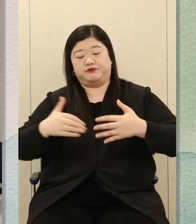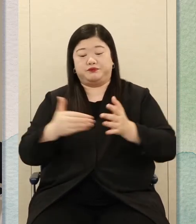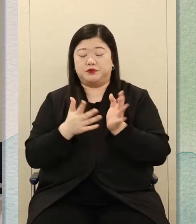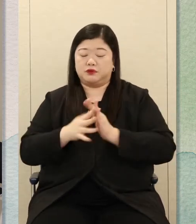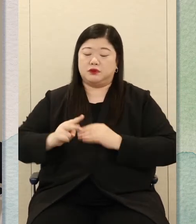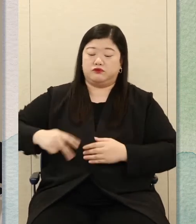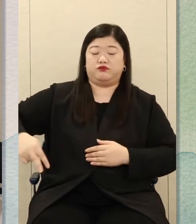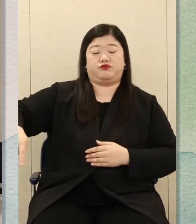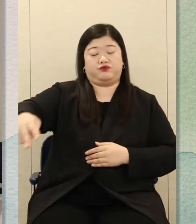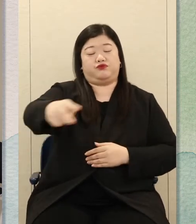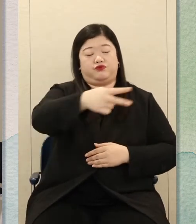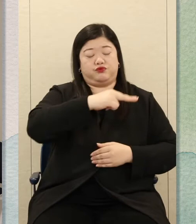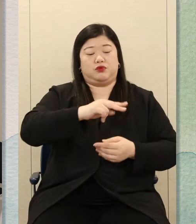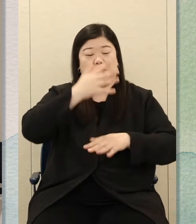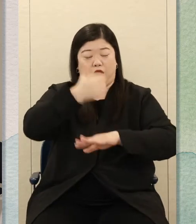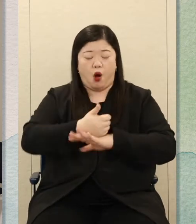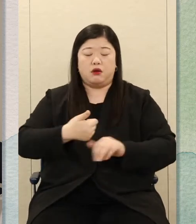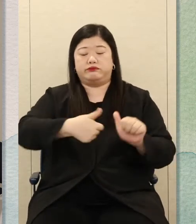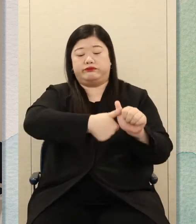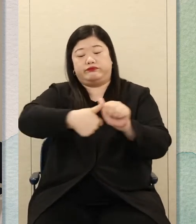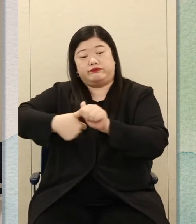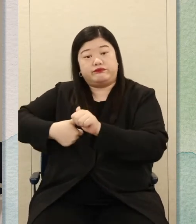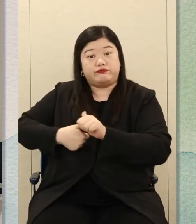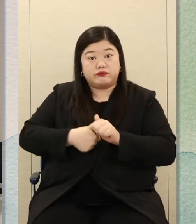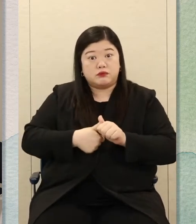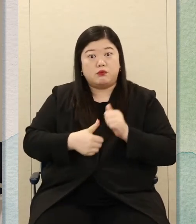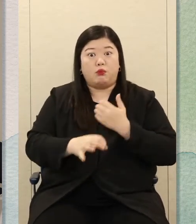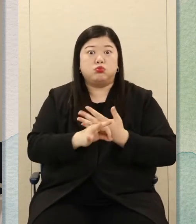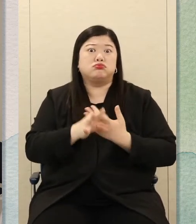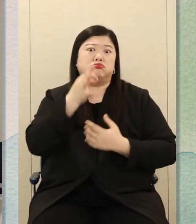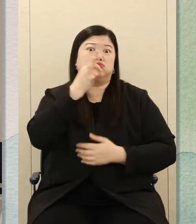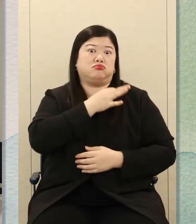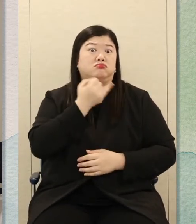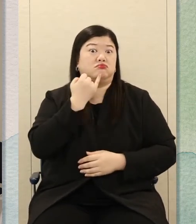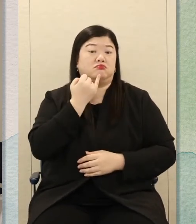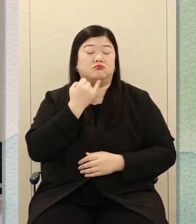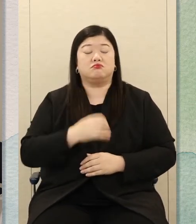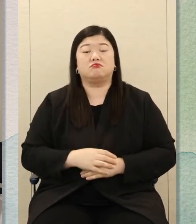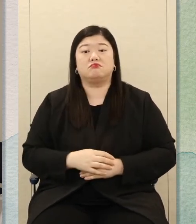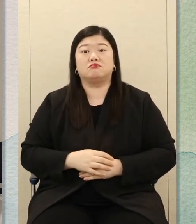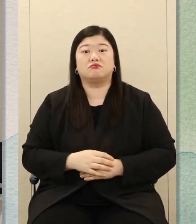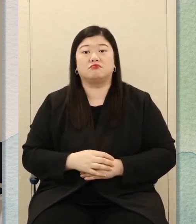일단은 충분히 돌아가면서 한다. 이게 좀 중요한 것 같습니다.